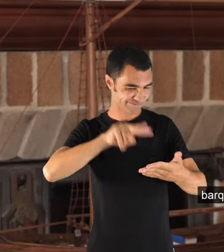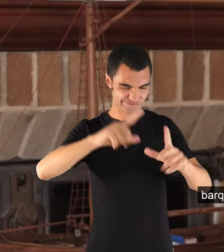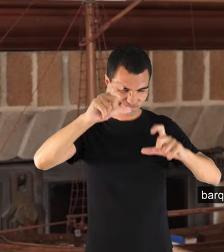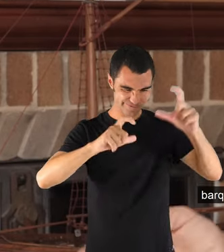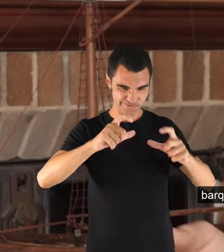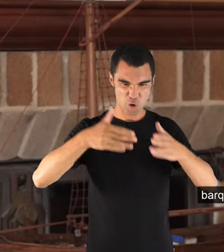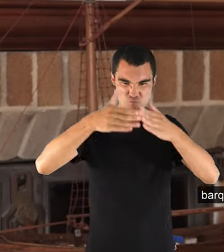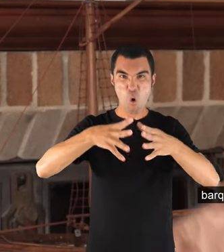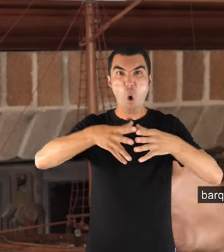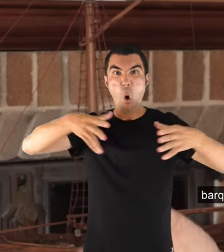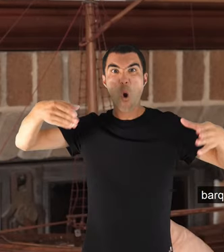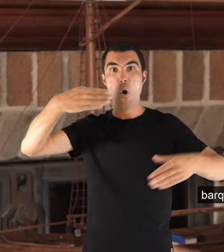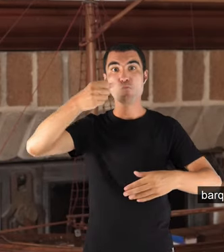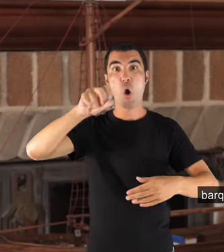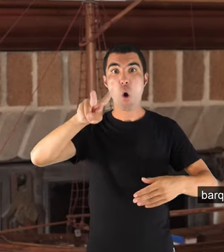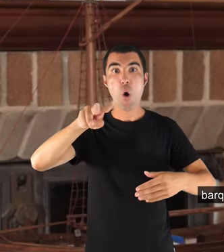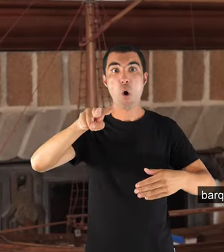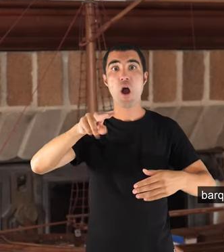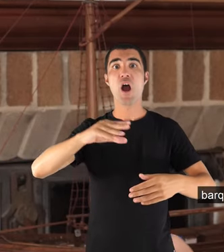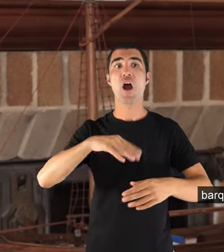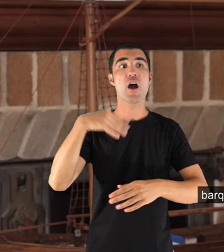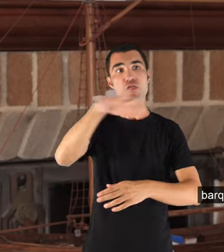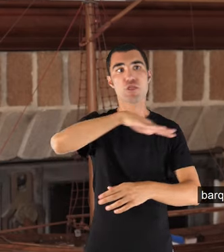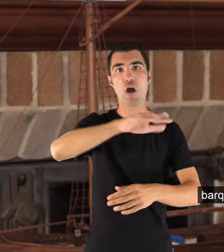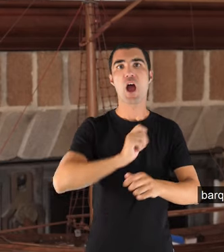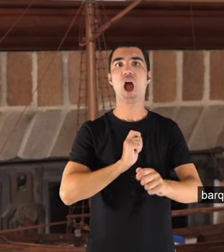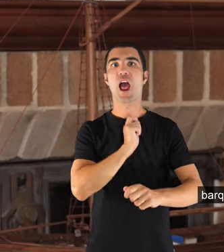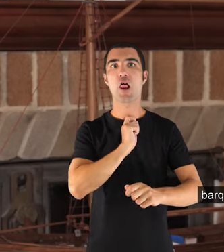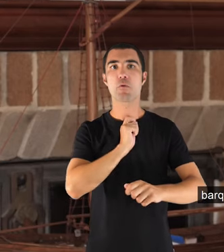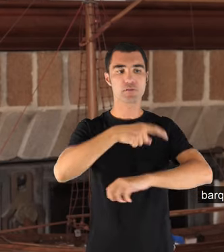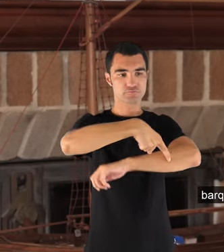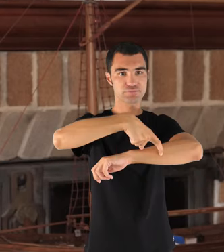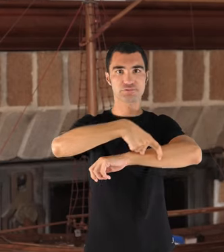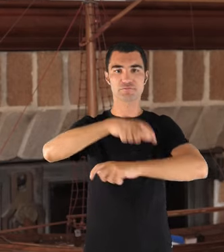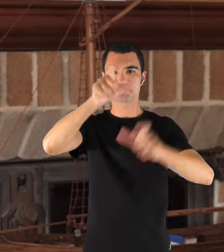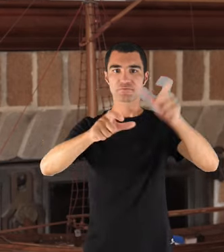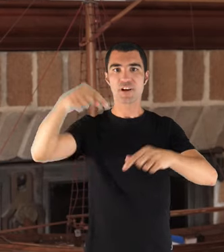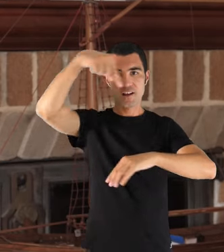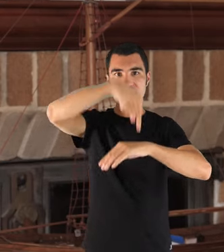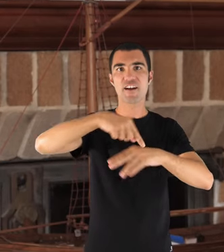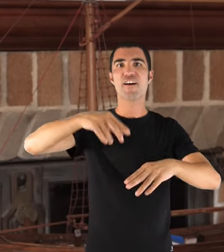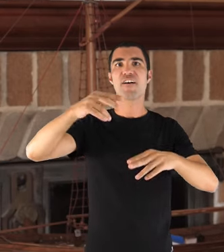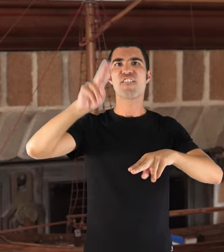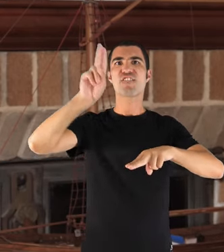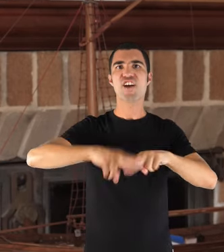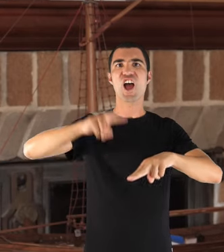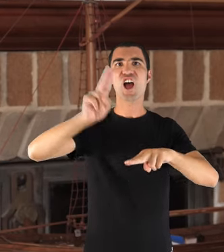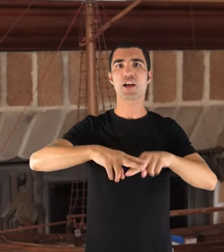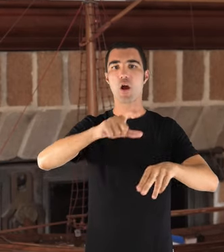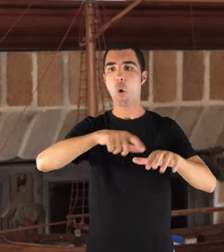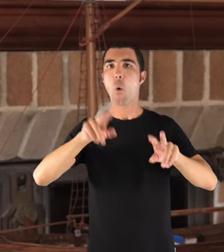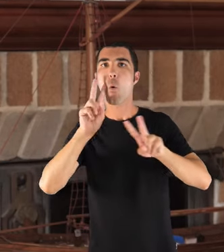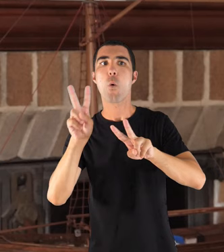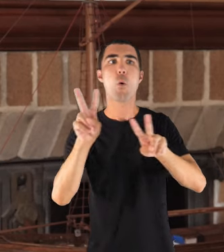fondejades dins la calobra, això, perquè era un dia d'una festa i molta gent anava per veure'l. I sempre hi ha hagut gent que